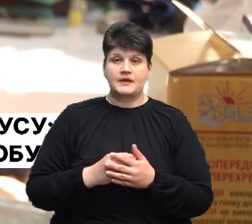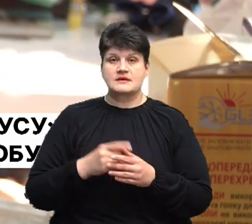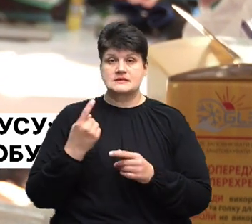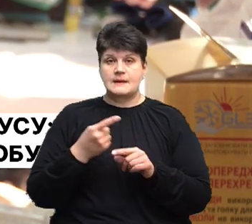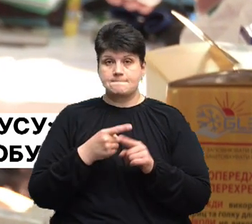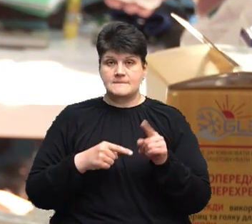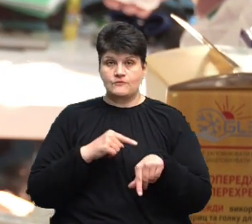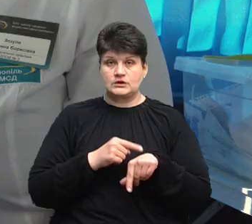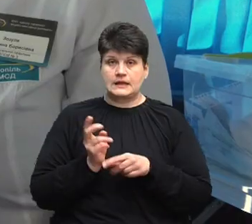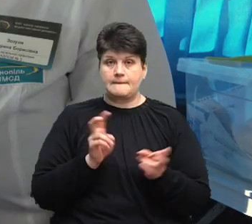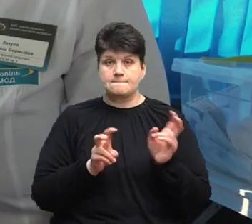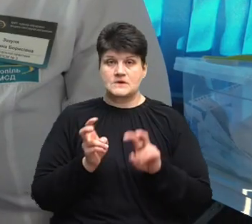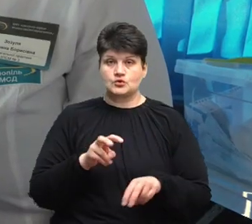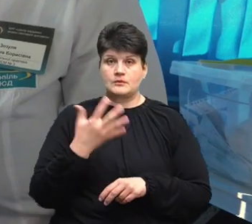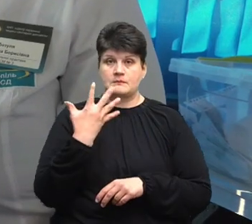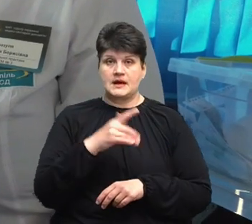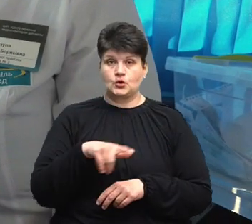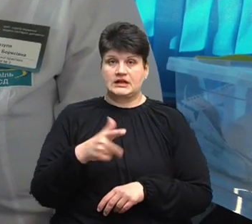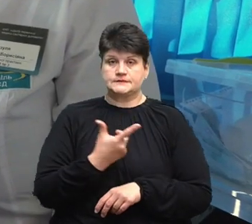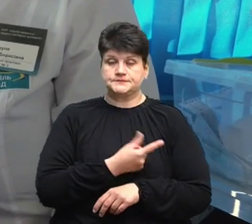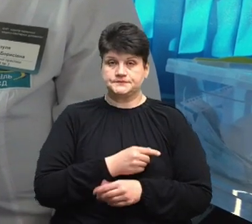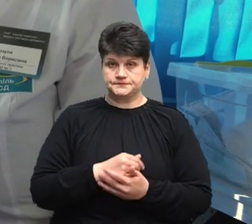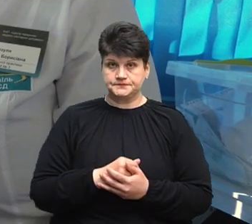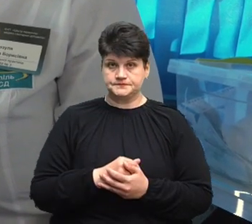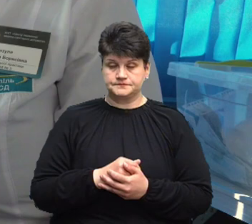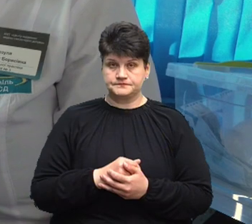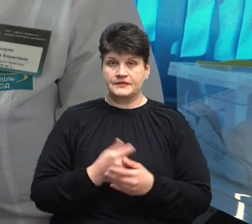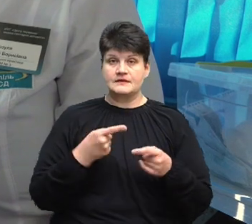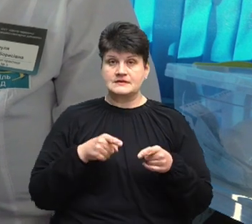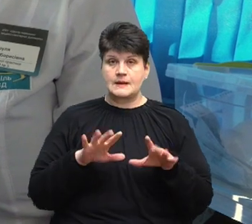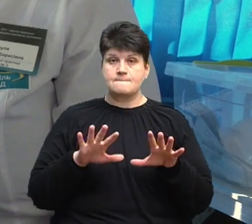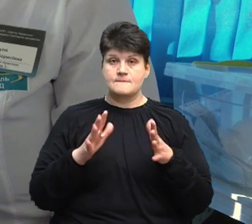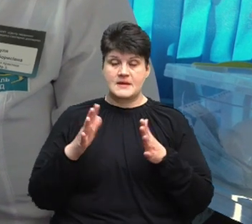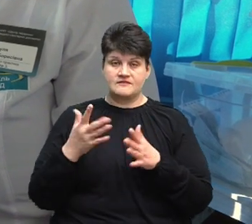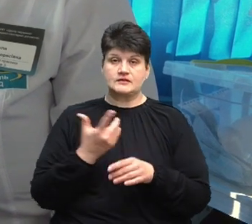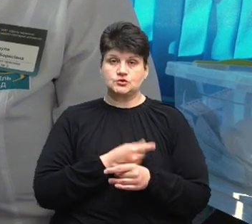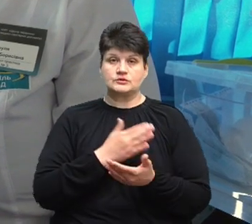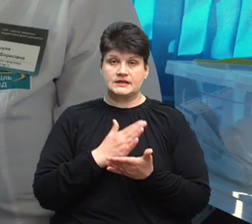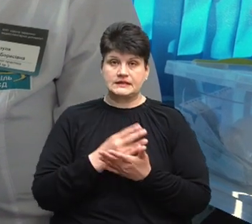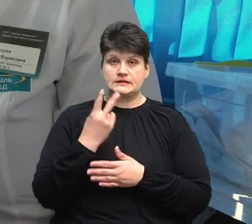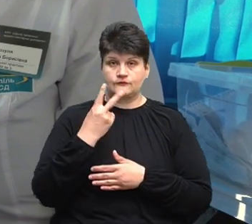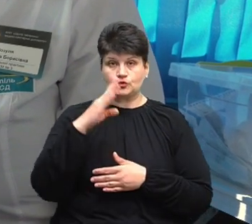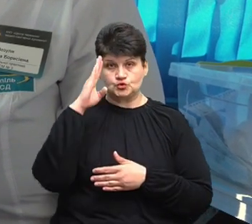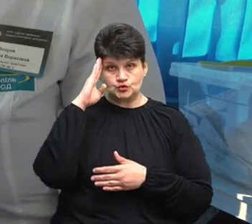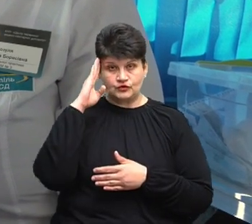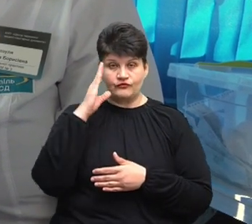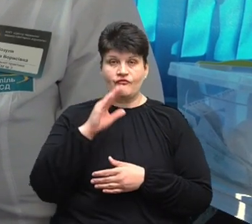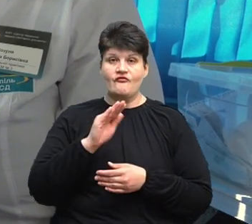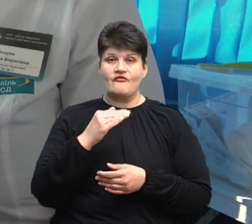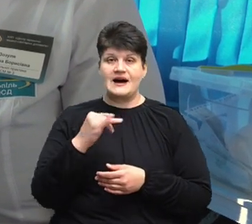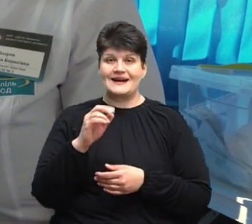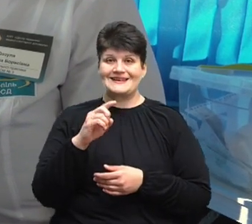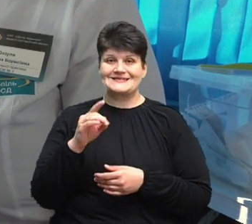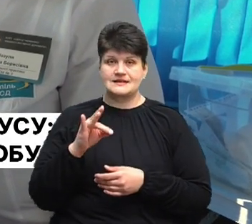вакцинуватись прийшли 5 людей. На даний момент провакциновані є двоє чоловік вакциною Pfizer, третя